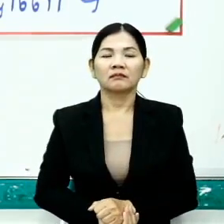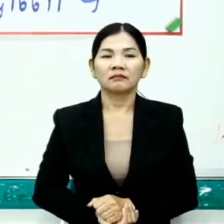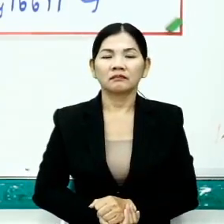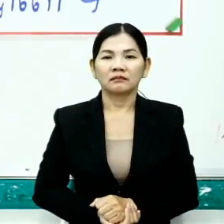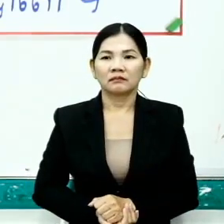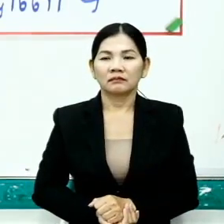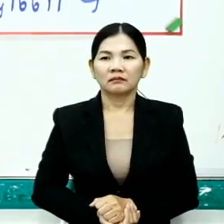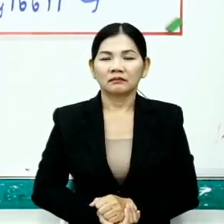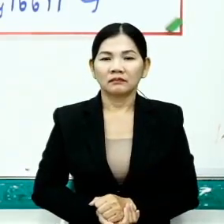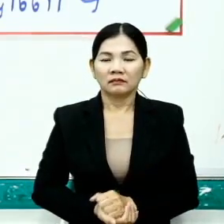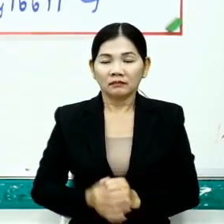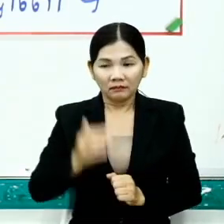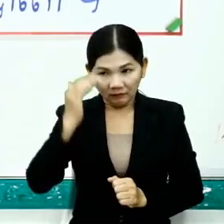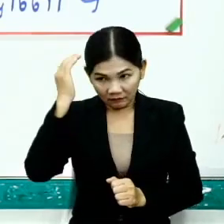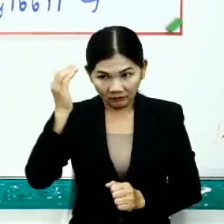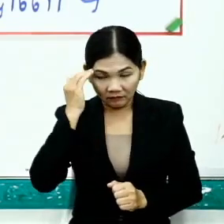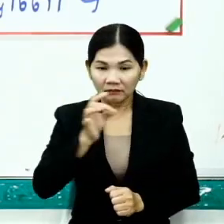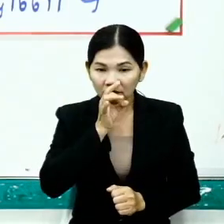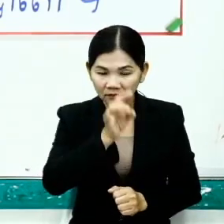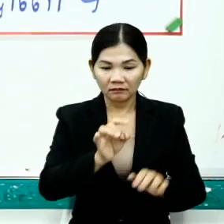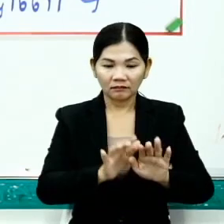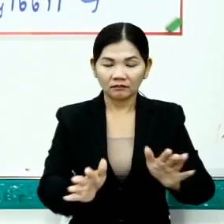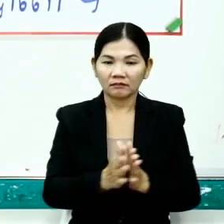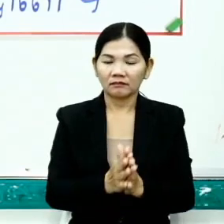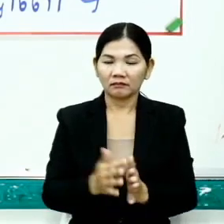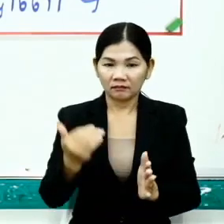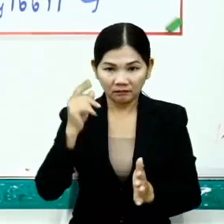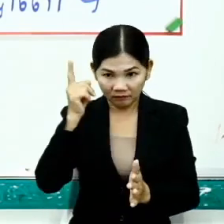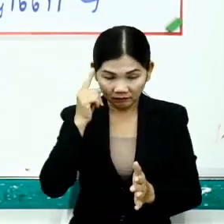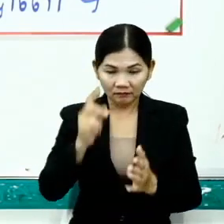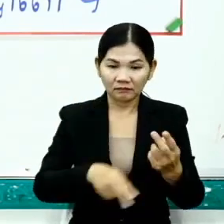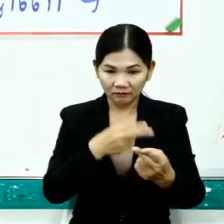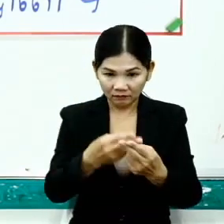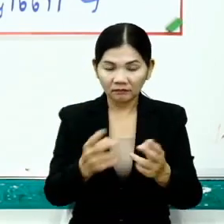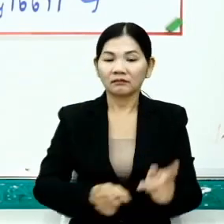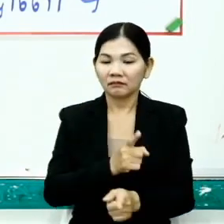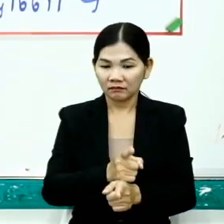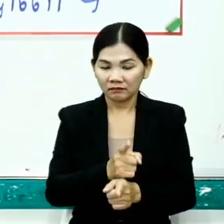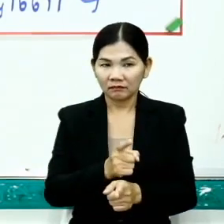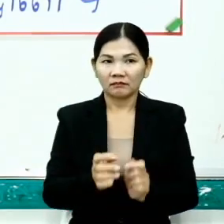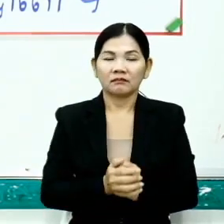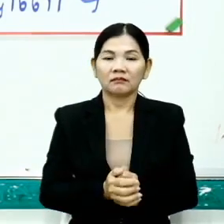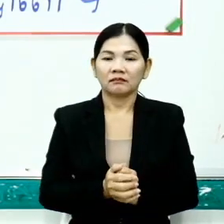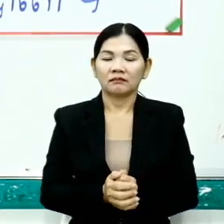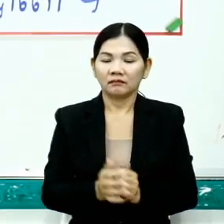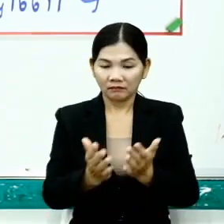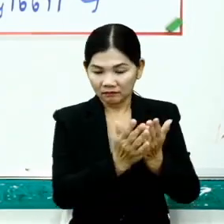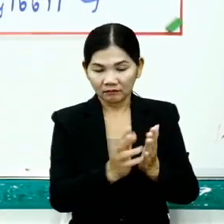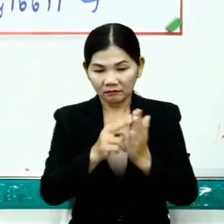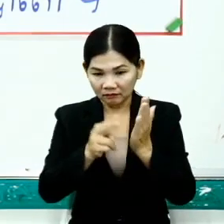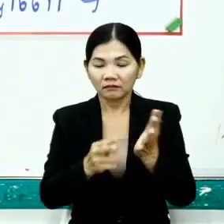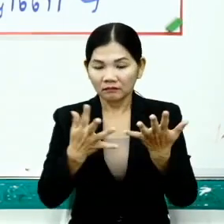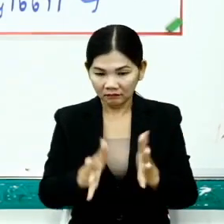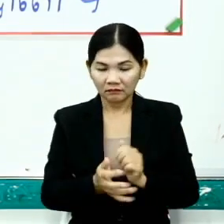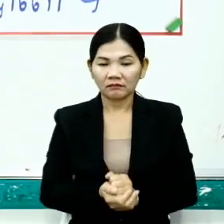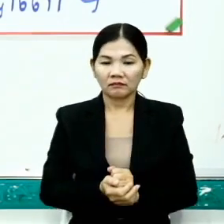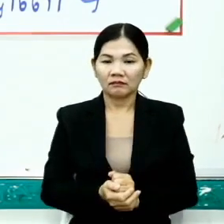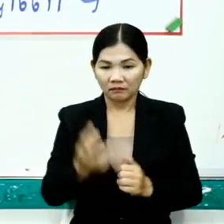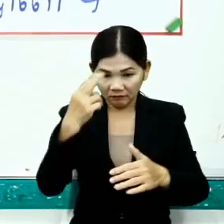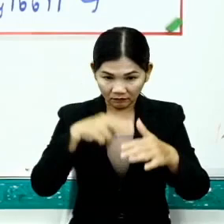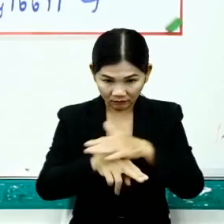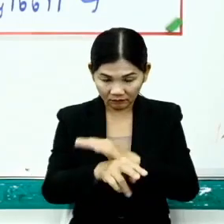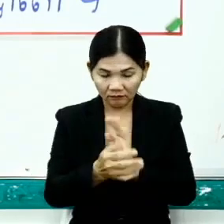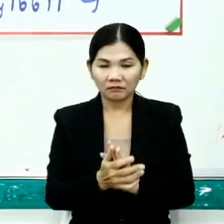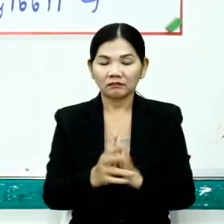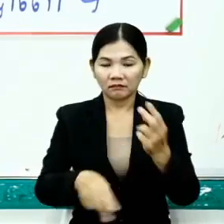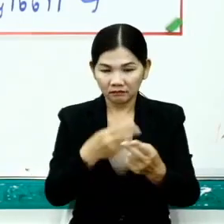អ្នកគ្រូសង្ឃឹមនឹងជឿជាក់ថាកូនកូនប្រកបជាចេះឆ្លើយនឹងសំណួររបស់អ្នកគ្រូដោយកូនកូនបានអានអត្ថបទរួចរាល់ហើយឥឡូវកូនត្រៀមខ្លួនឆ្